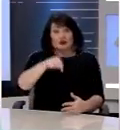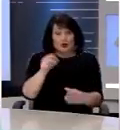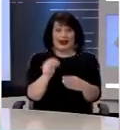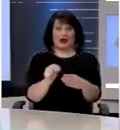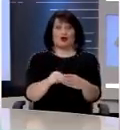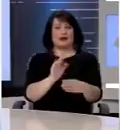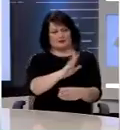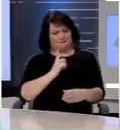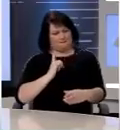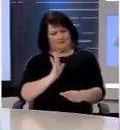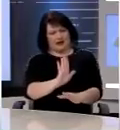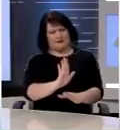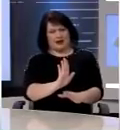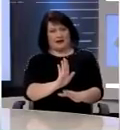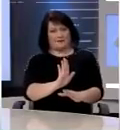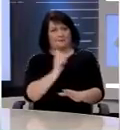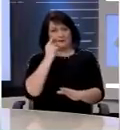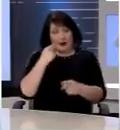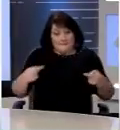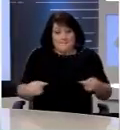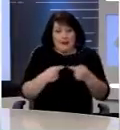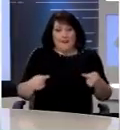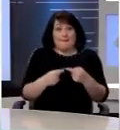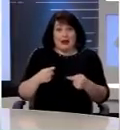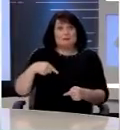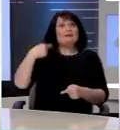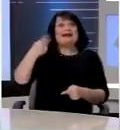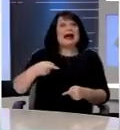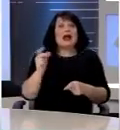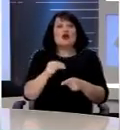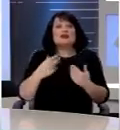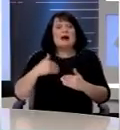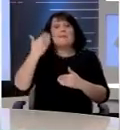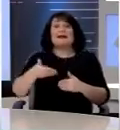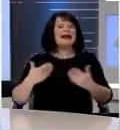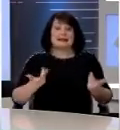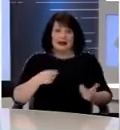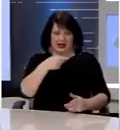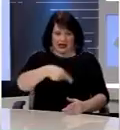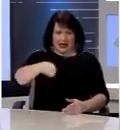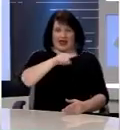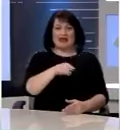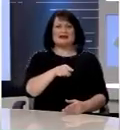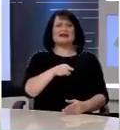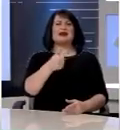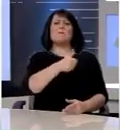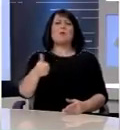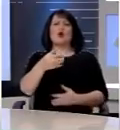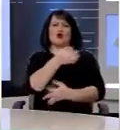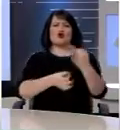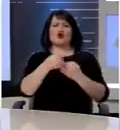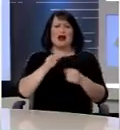εκλογές, κρατηθείτε, να αντιπαρατεθούμε για την επόμενη μέρα, τότε εσείς θα έχετε μονάχα ως επιχείρημα